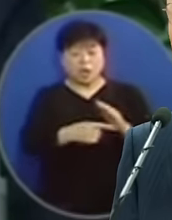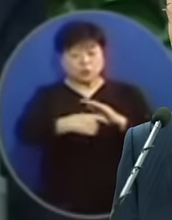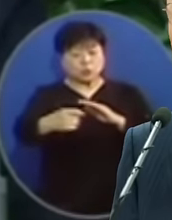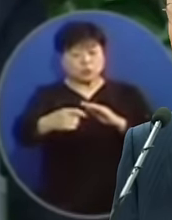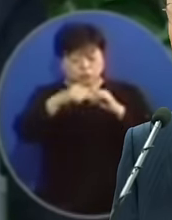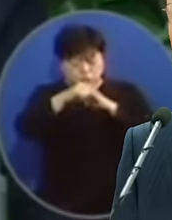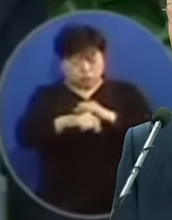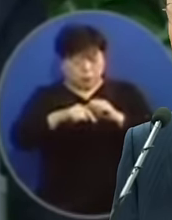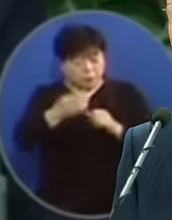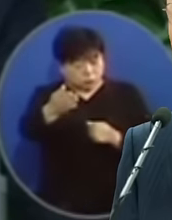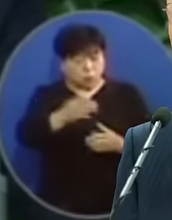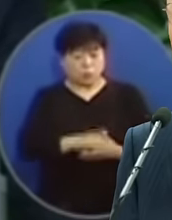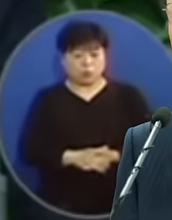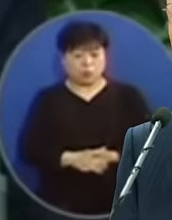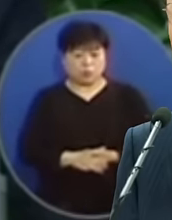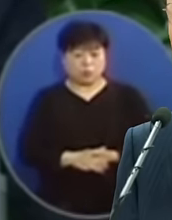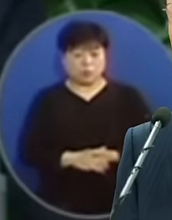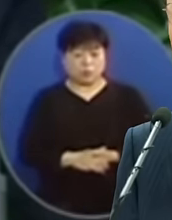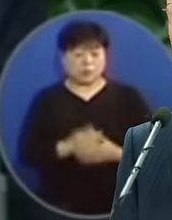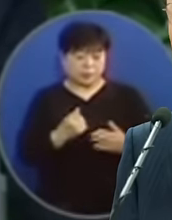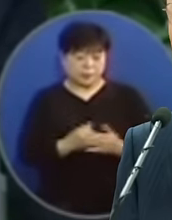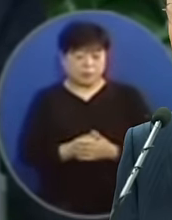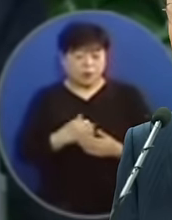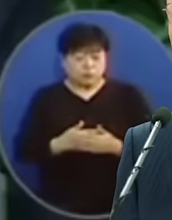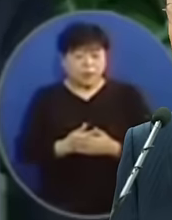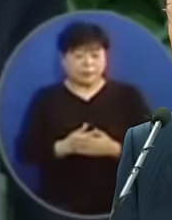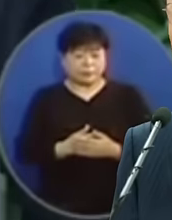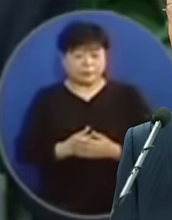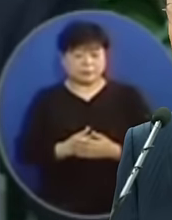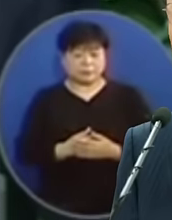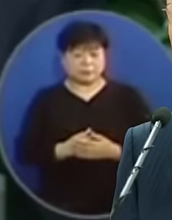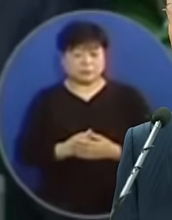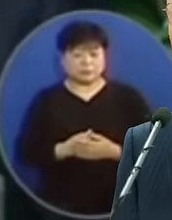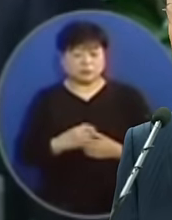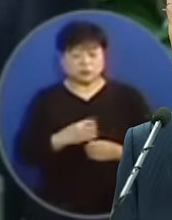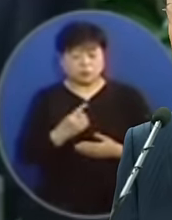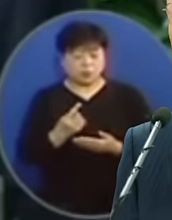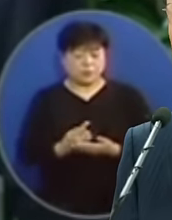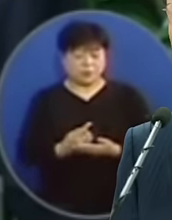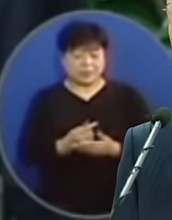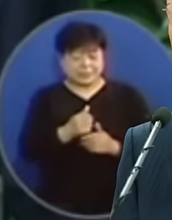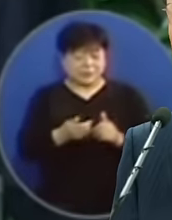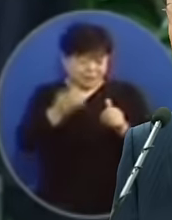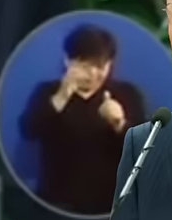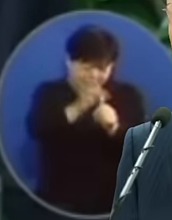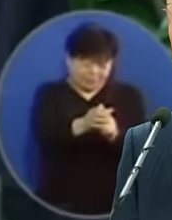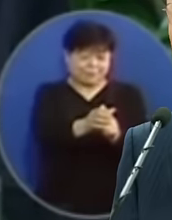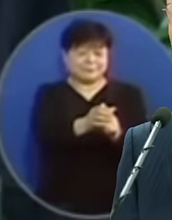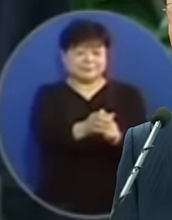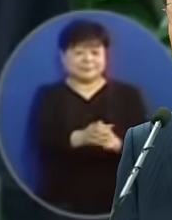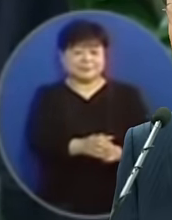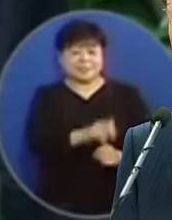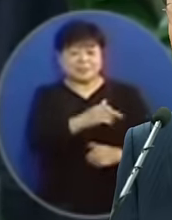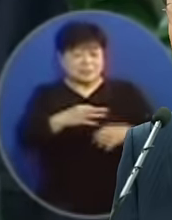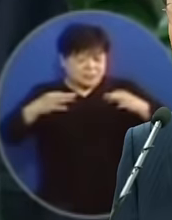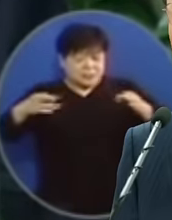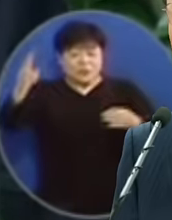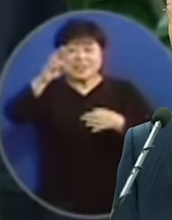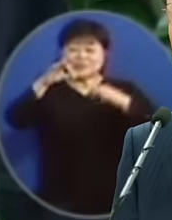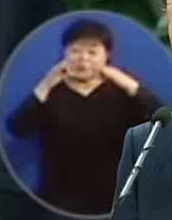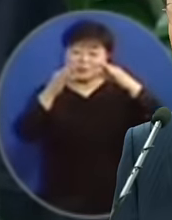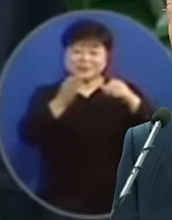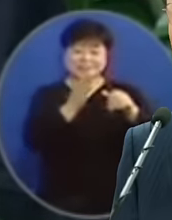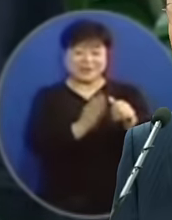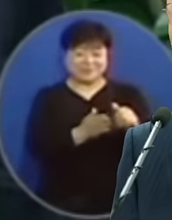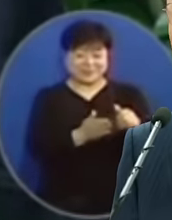죽이고 멸망시키는 것입니다. 그러므로 불안과 공포가 다가오거들랑 하나님께 내어 맡기고 큰 소리로 찬송을